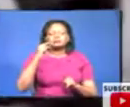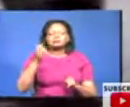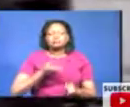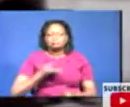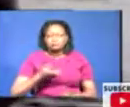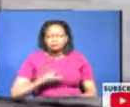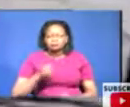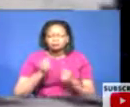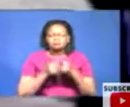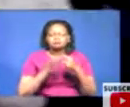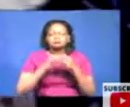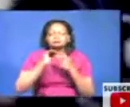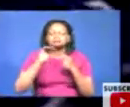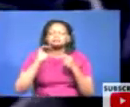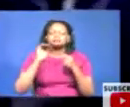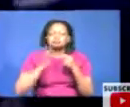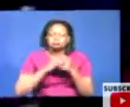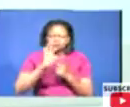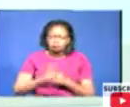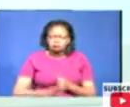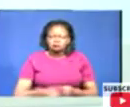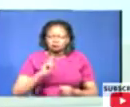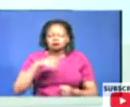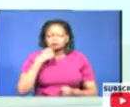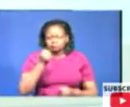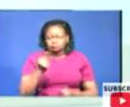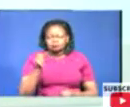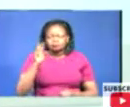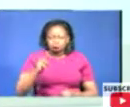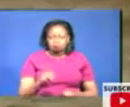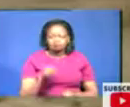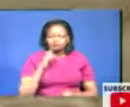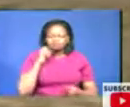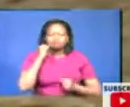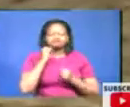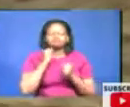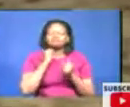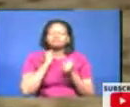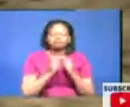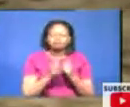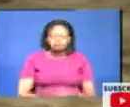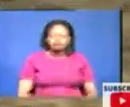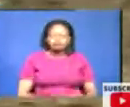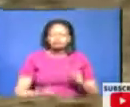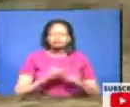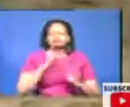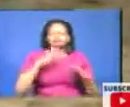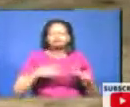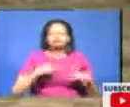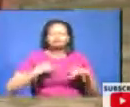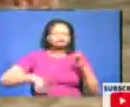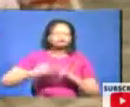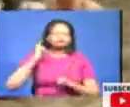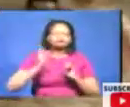in the 1500 meters men's race. Kutoka hapo sasa nikawa the first Kenyan to win world cross country